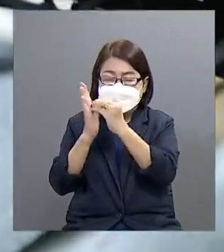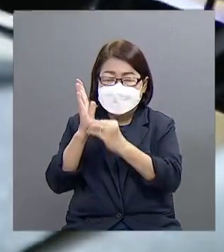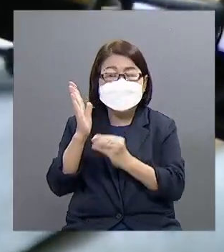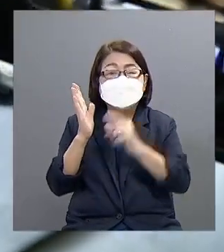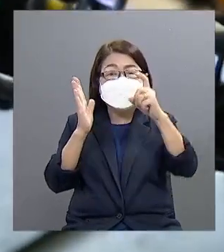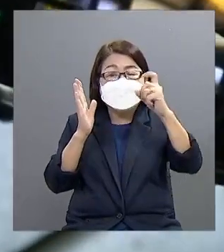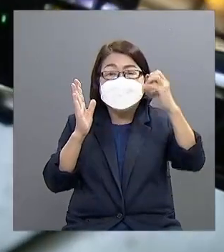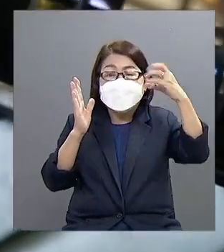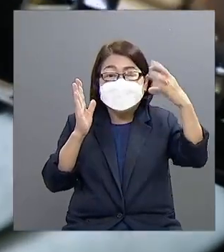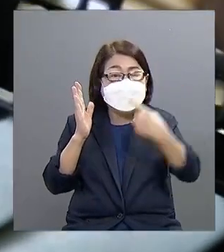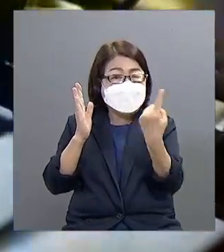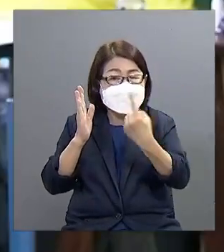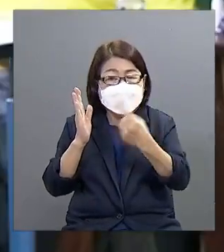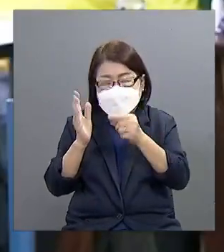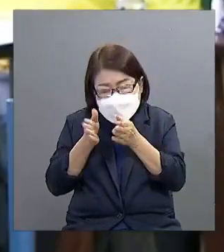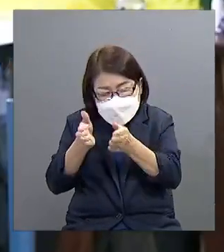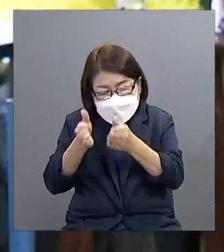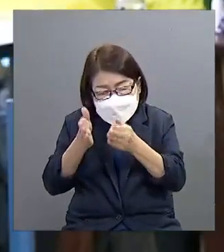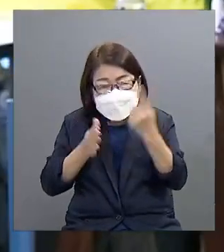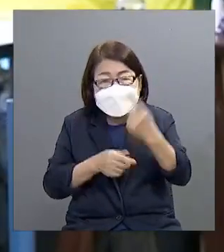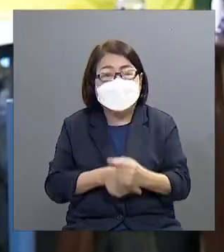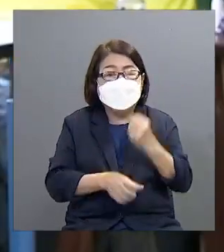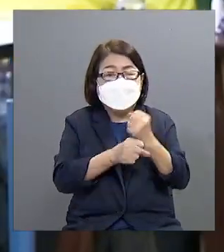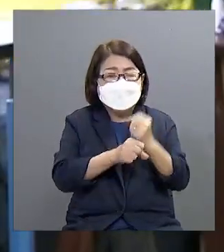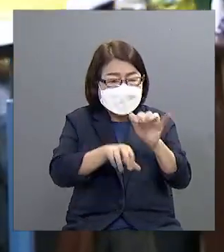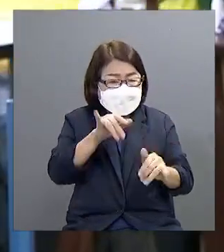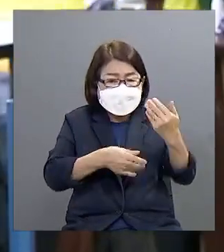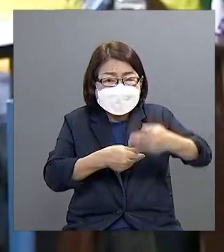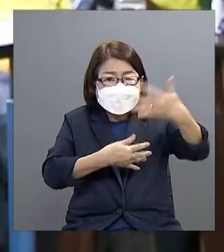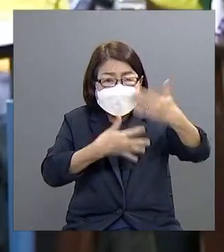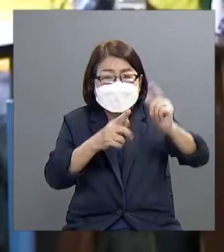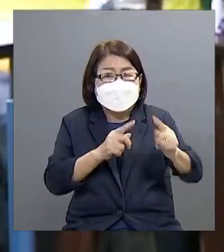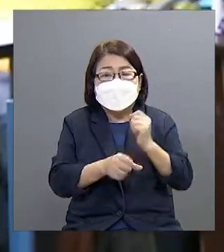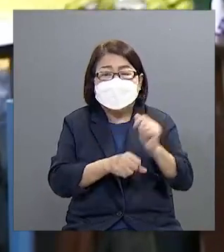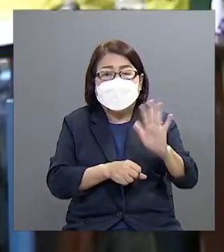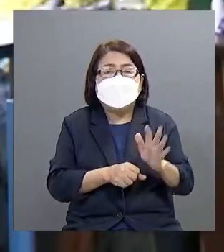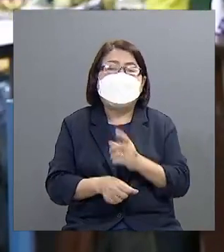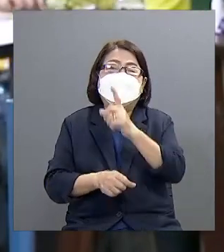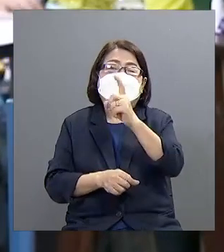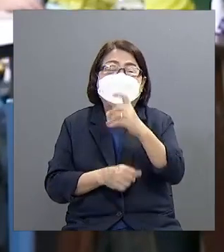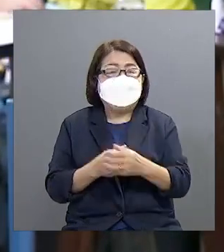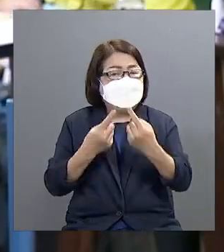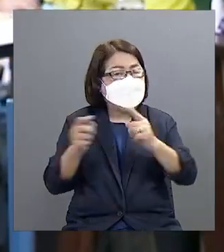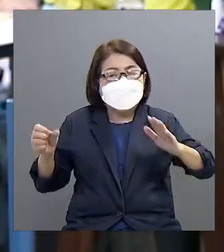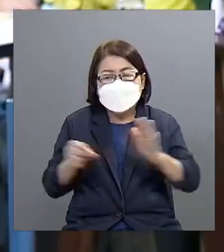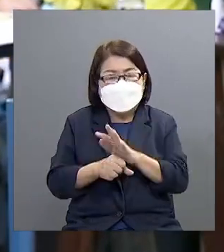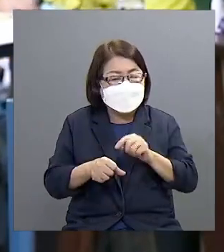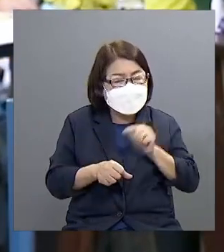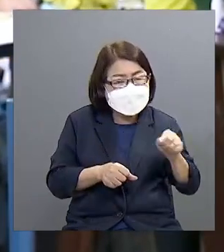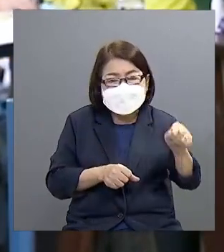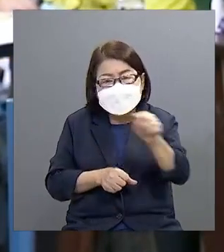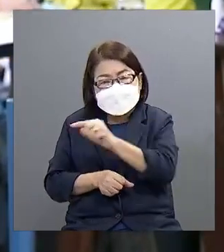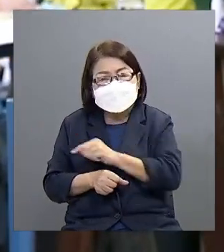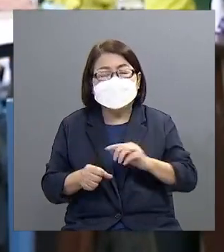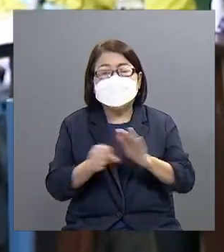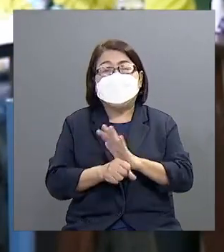ต่ไม่พัฒนาที่จะเขียนโค้ดเนี่ยเขาก็ไปจุดนั้นไม่ได้แต่ที่นี่มีครบทุกอย่างให้เขาเรียนรู้เพราะนั้นเด็กที่เข้ามาอยู่ที่นี่เนี่ย